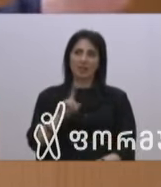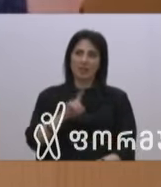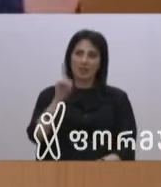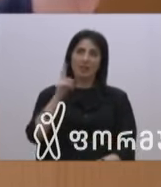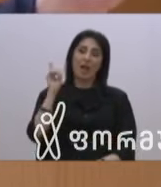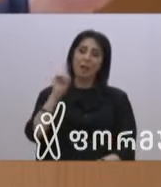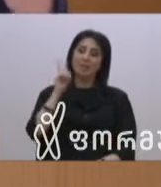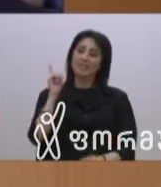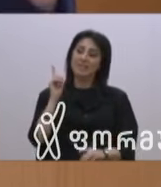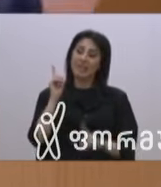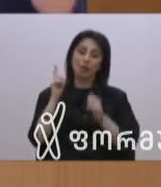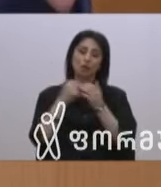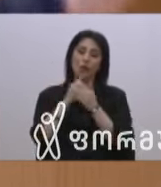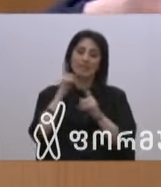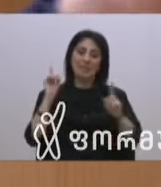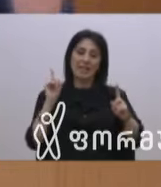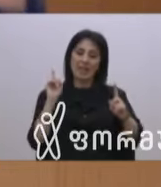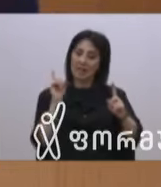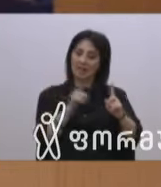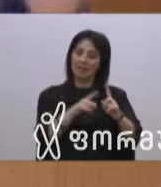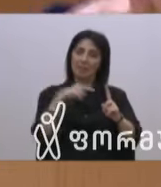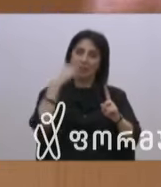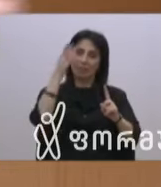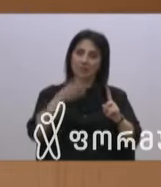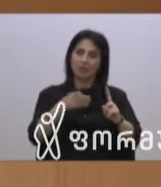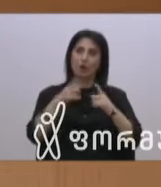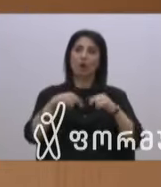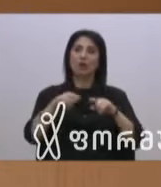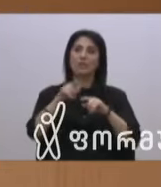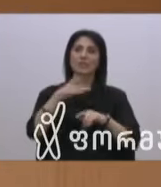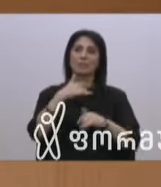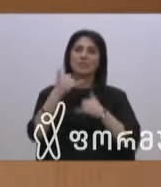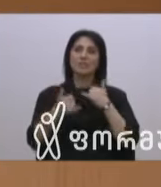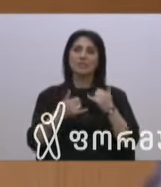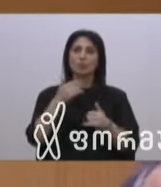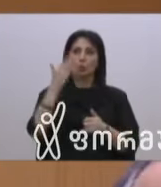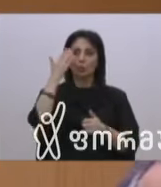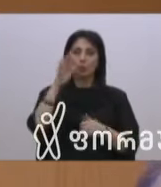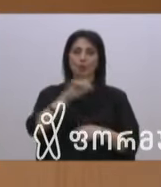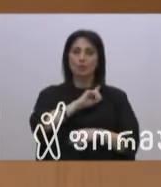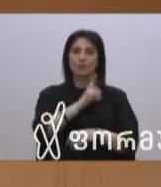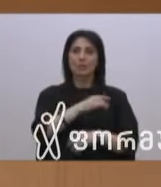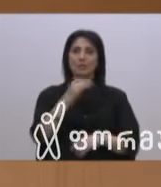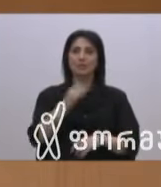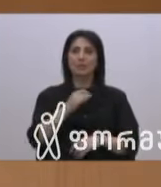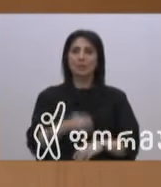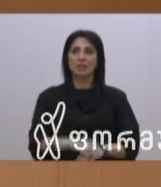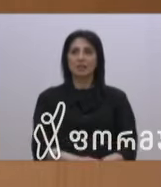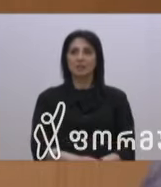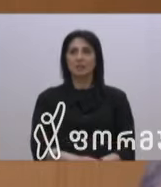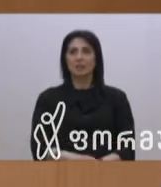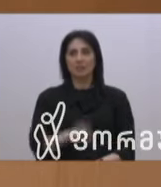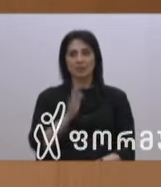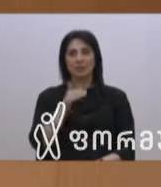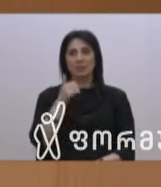რომ ამ წლიდან ამ წლამდე ესა და ეს პირი, თუ ესა და ეს ორგანიზაცია ემსახურებოდა უცხო ძალის ინტერესებს. ეს